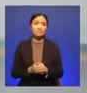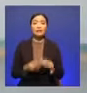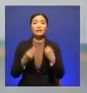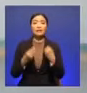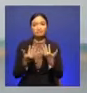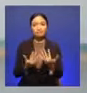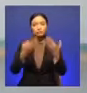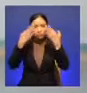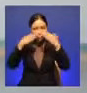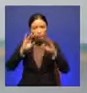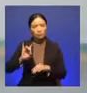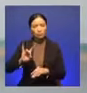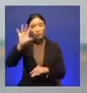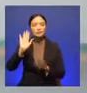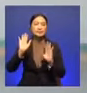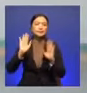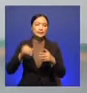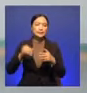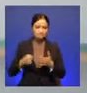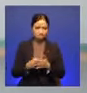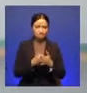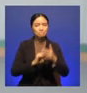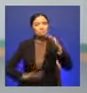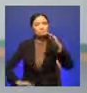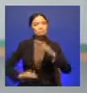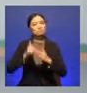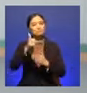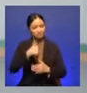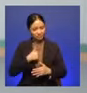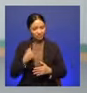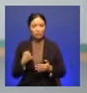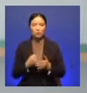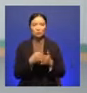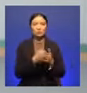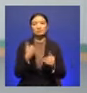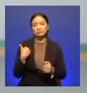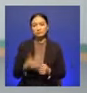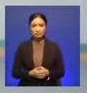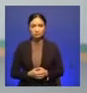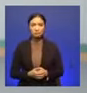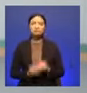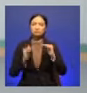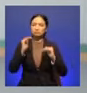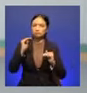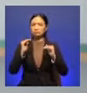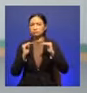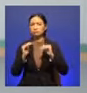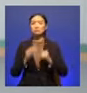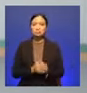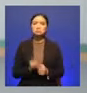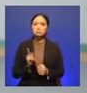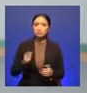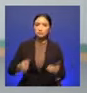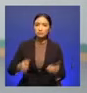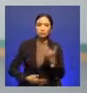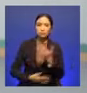าบอดเท่านั้นสุดท้ายสำเร็จครับอันนี้เป็นการต่อสู้นะครับของช่องว่างหรือจะเรียกว่าความเหลื่อมล้ำเนี่ยที่บางทีโอก